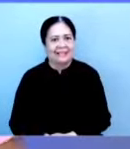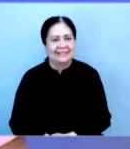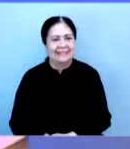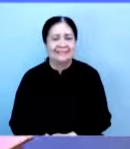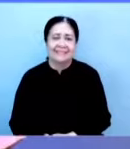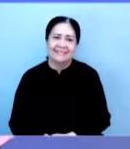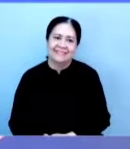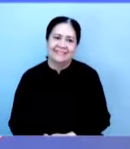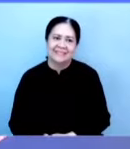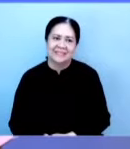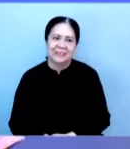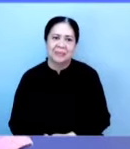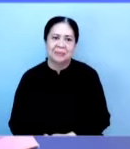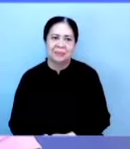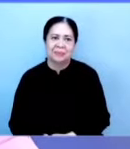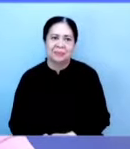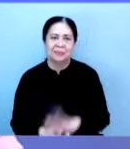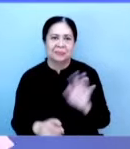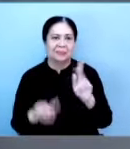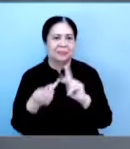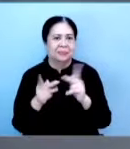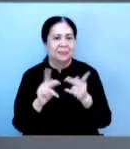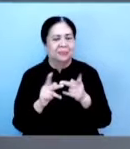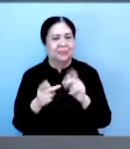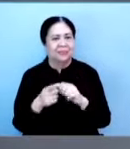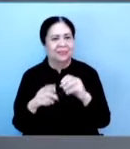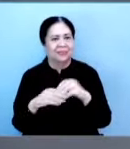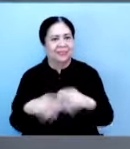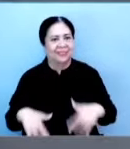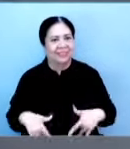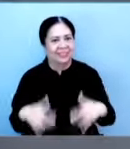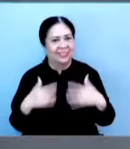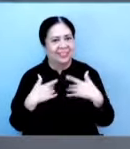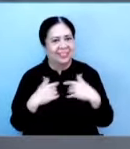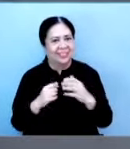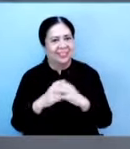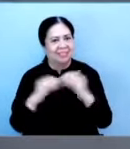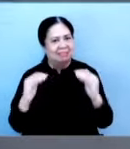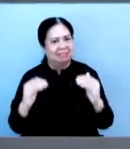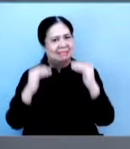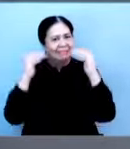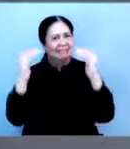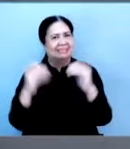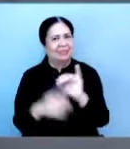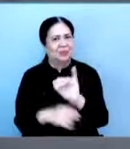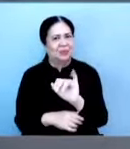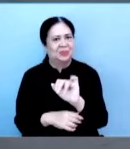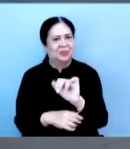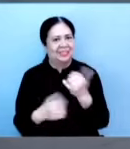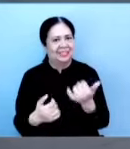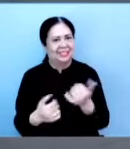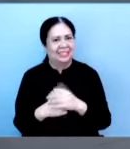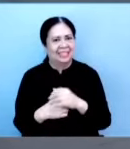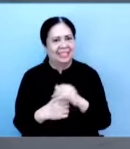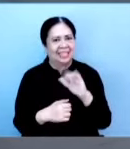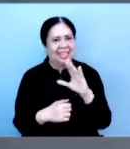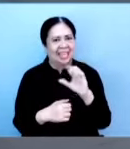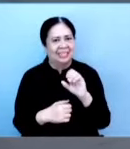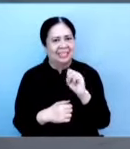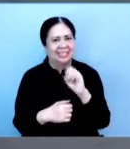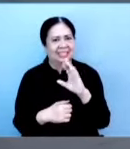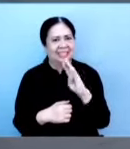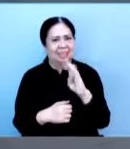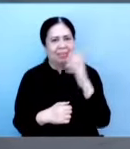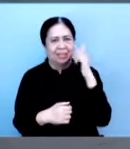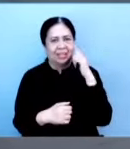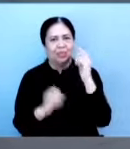si kanyang partner and partner in life parang leveled up itong ice cramp kasi yung alam ko lang yung